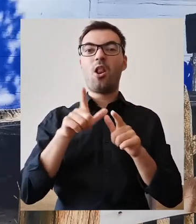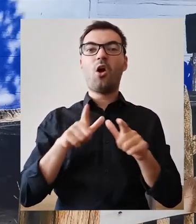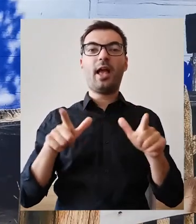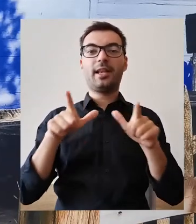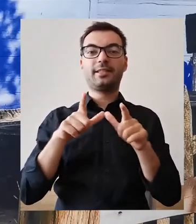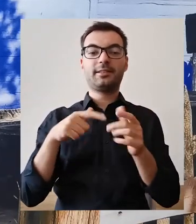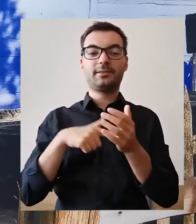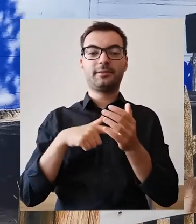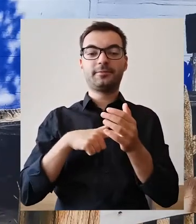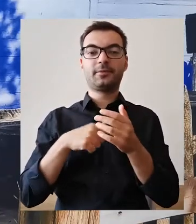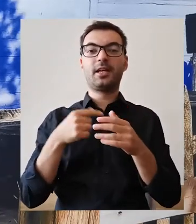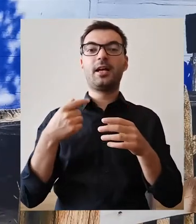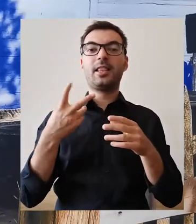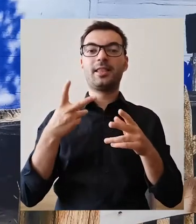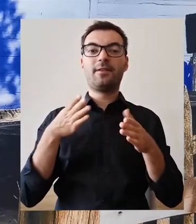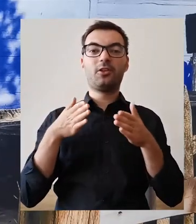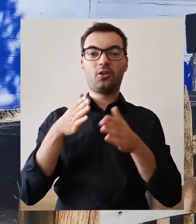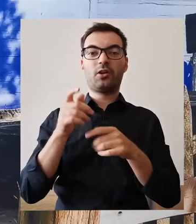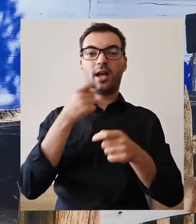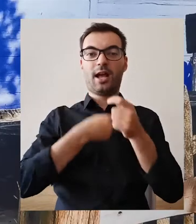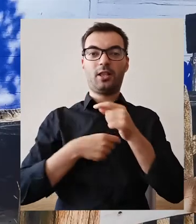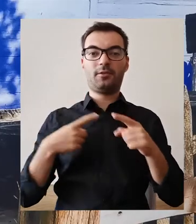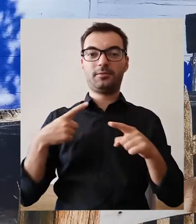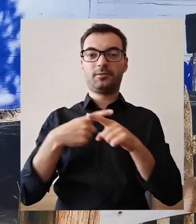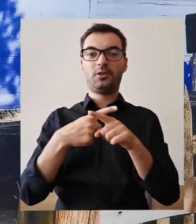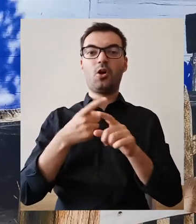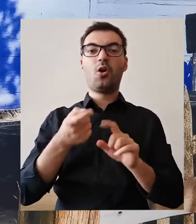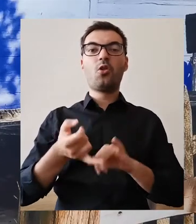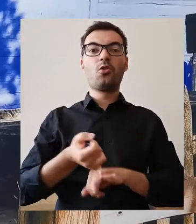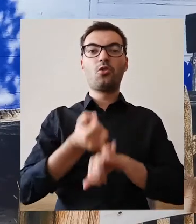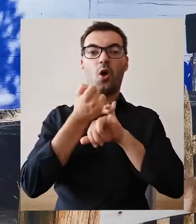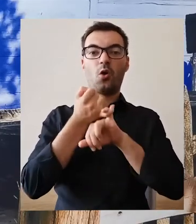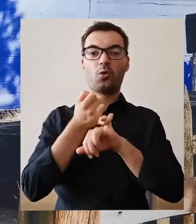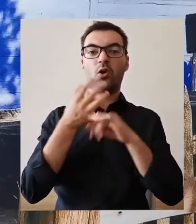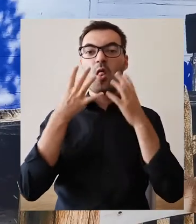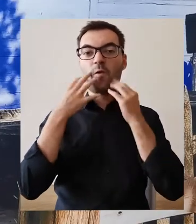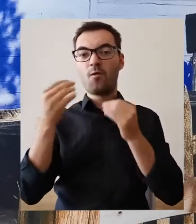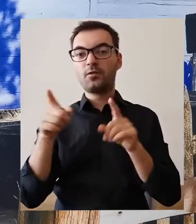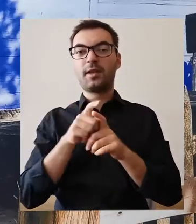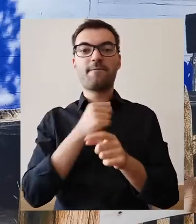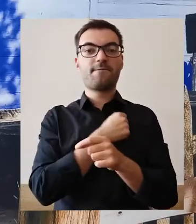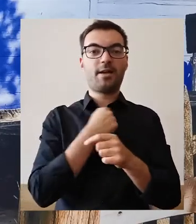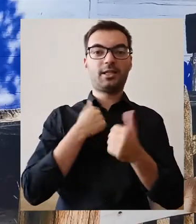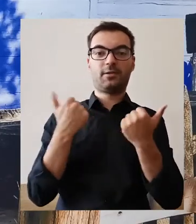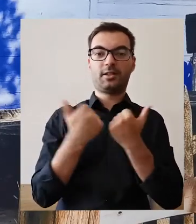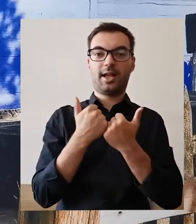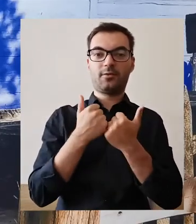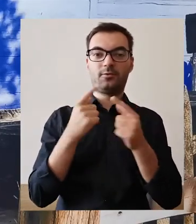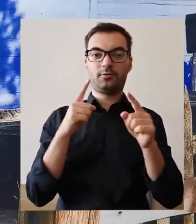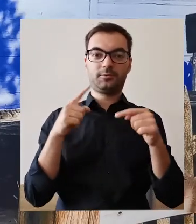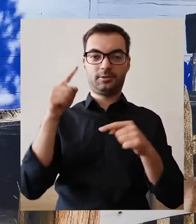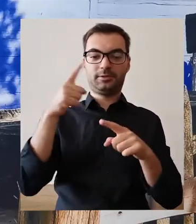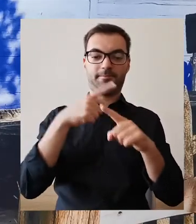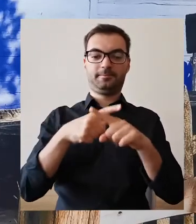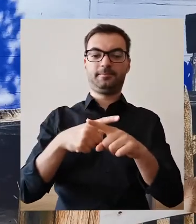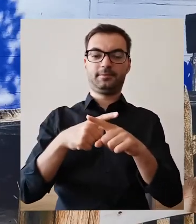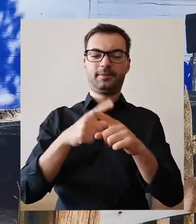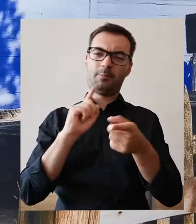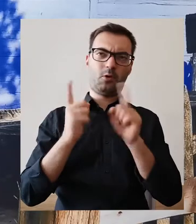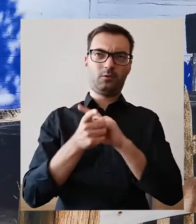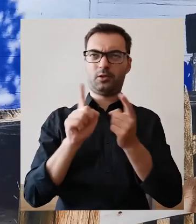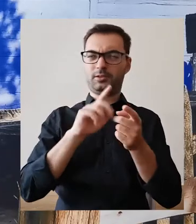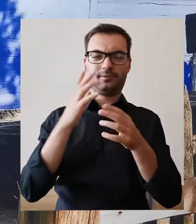na przecięciu dwóch szlaków handlowych z torunia do lwowa i z warszawy do krakowa albo na odwrót bo to wszystko zależy kto